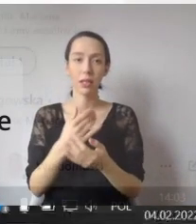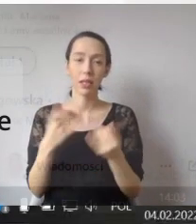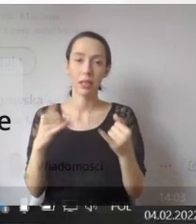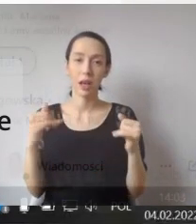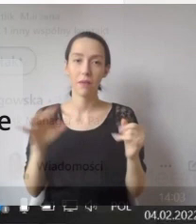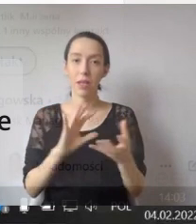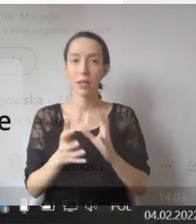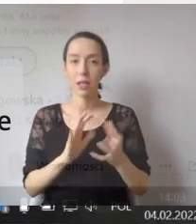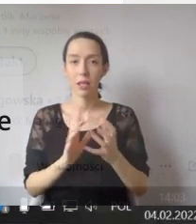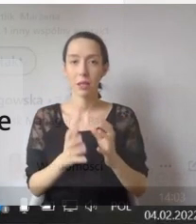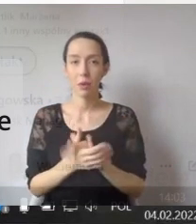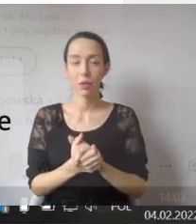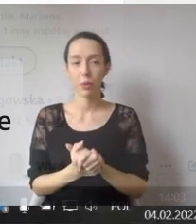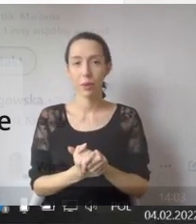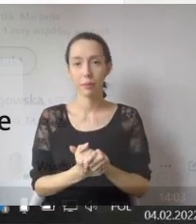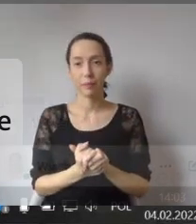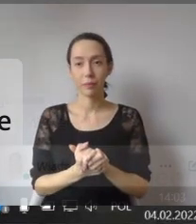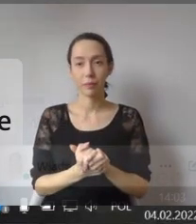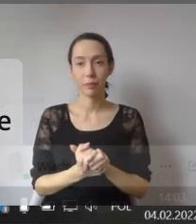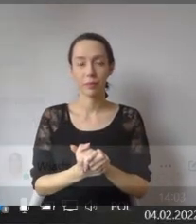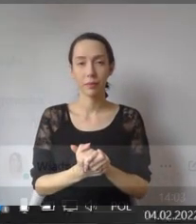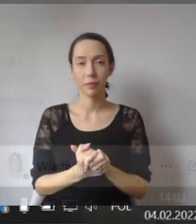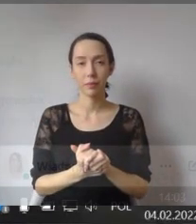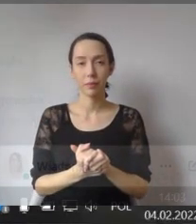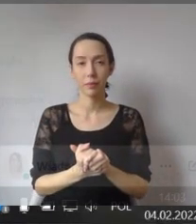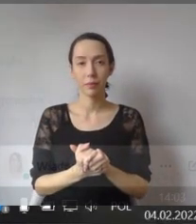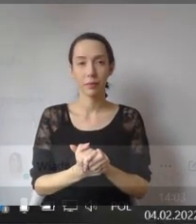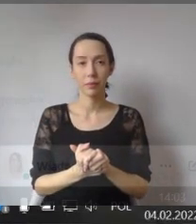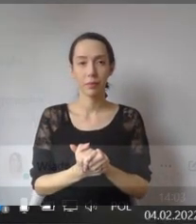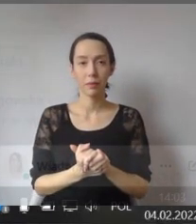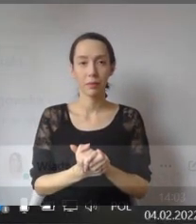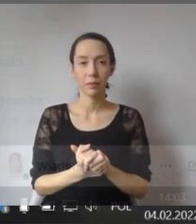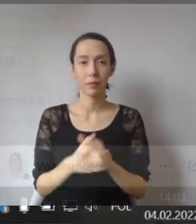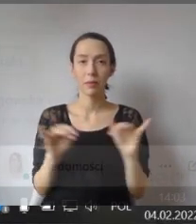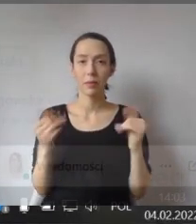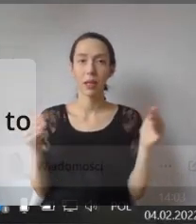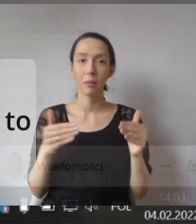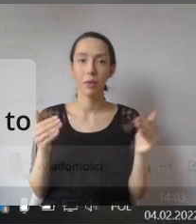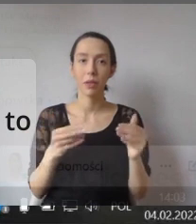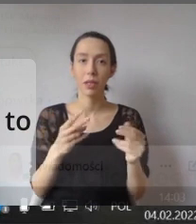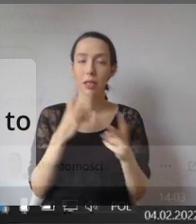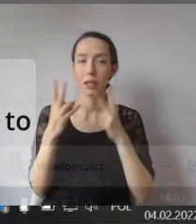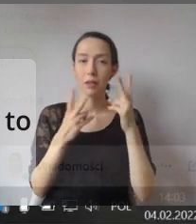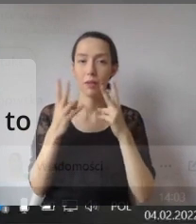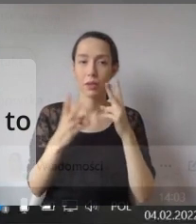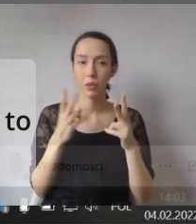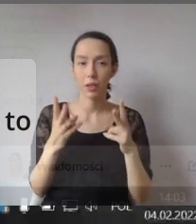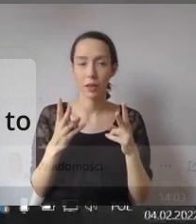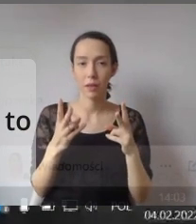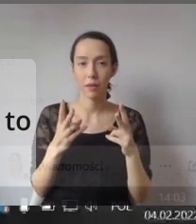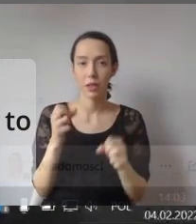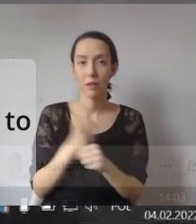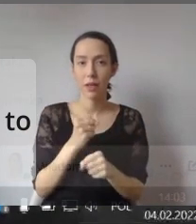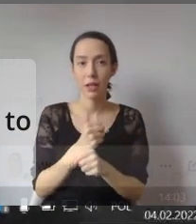prostu stworzenie swojego profilu. Jak możecie sobie tutaj wyszukiwać ofertę pracy? Myślę, że też mogliście już sobie